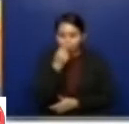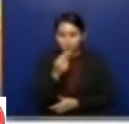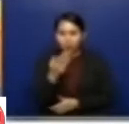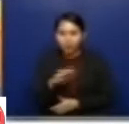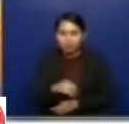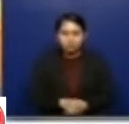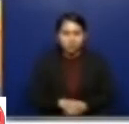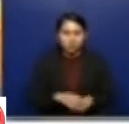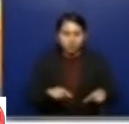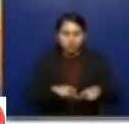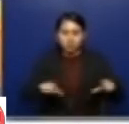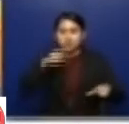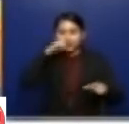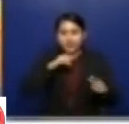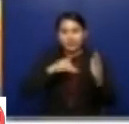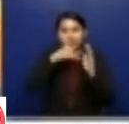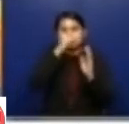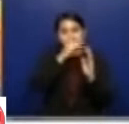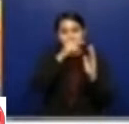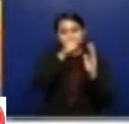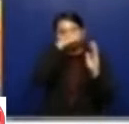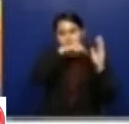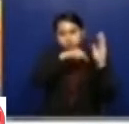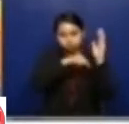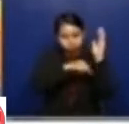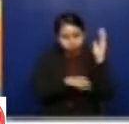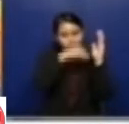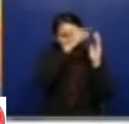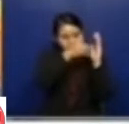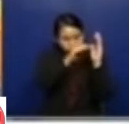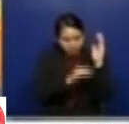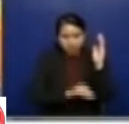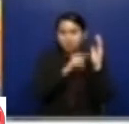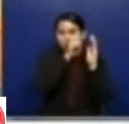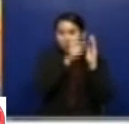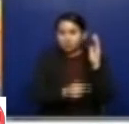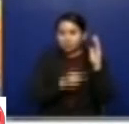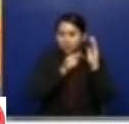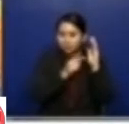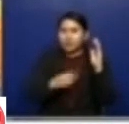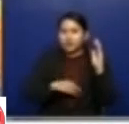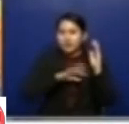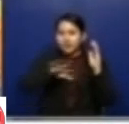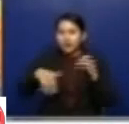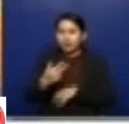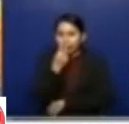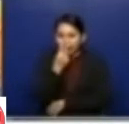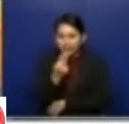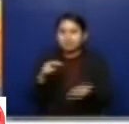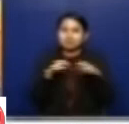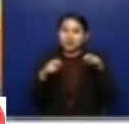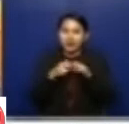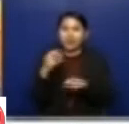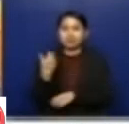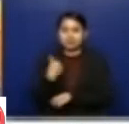พื้นที่ในประเทศไทยตั้งแต่เหนือจรดใต้ตั้งแต่ตะวันออกจนสู่ตะวันตกเราต่างพบเห็นปัญหาเราพ